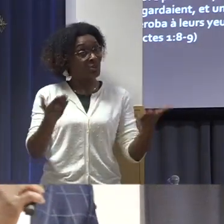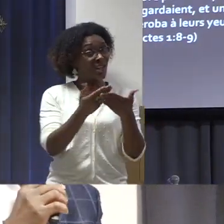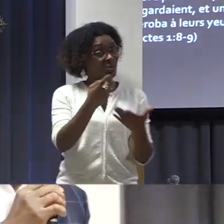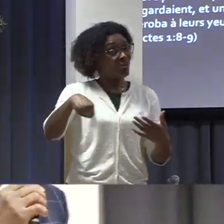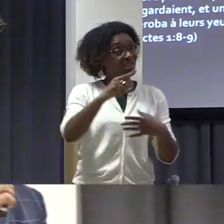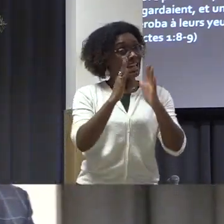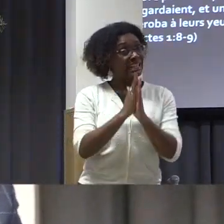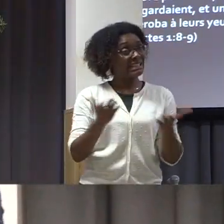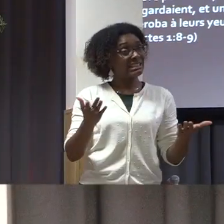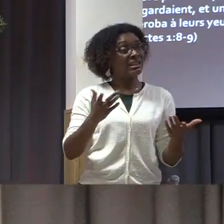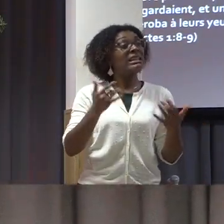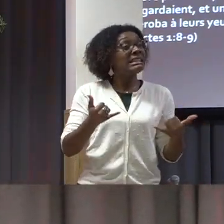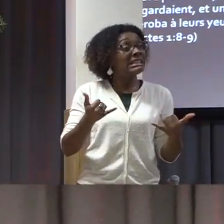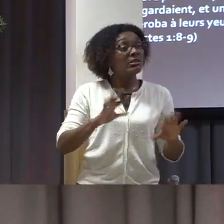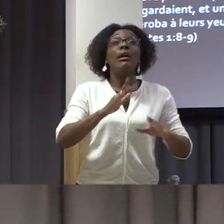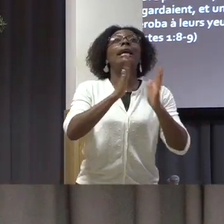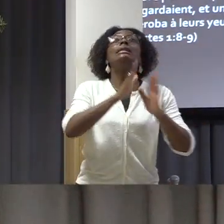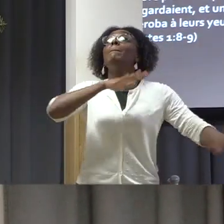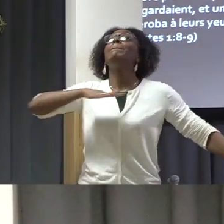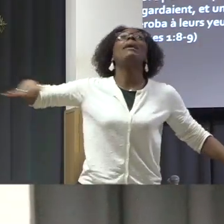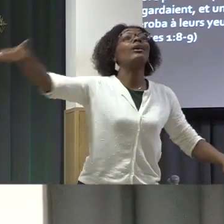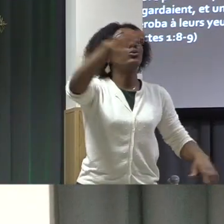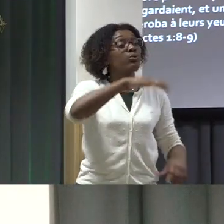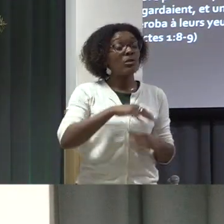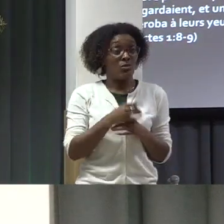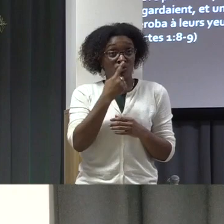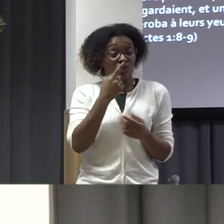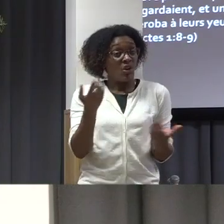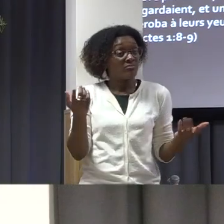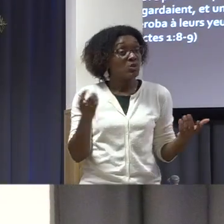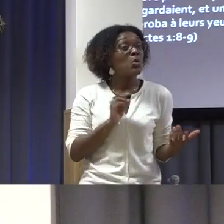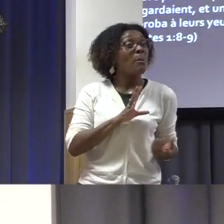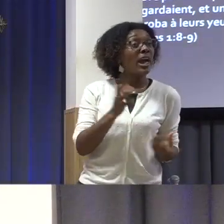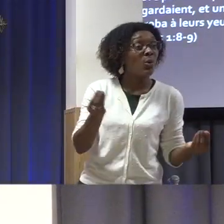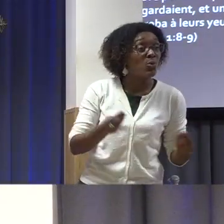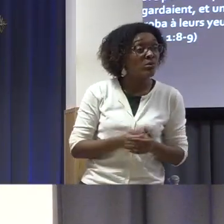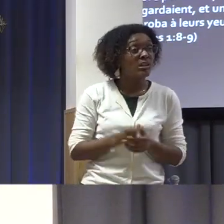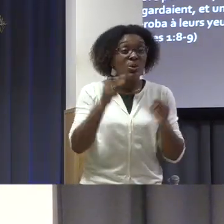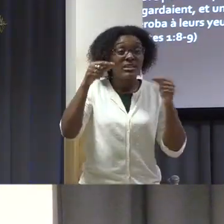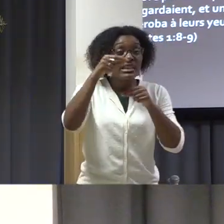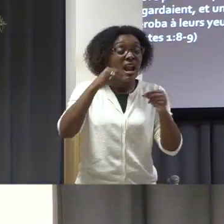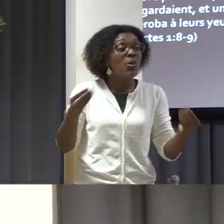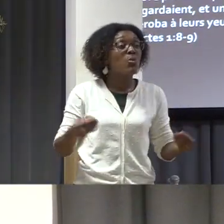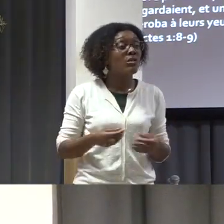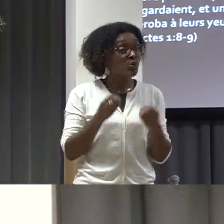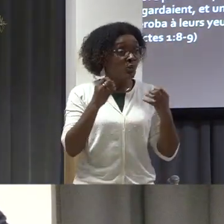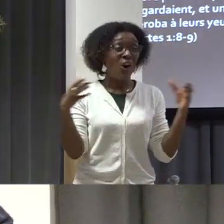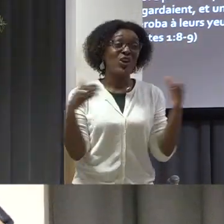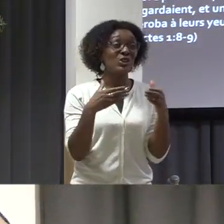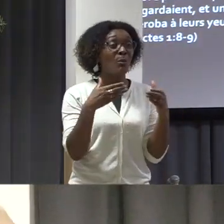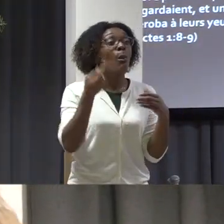églises de la communauté des chrétiens sommes que celle peut-être pour le retrouver entre nous pour critiquer pour